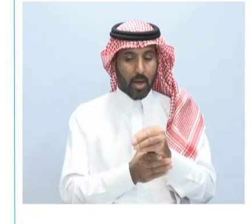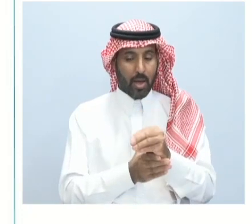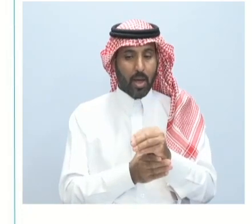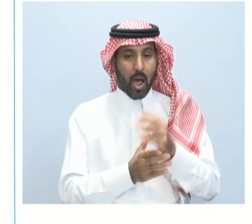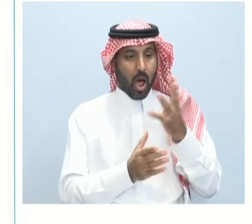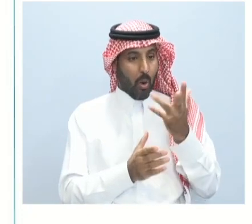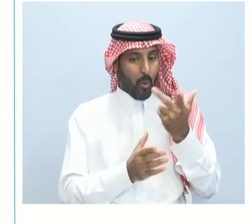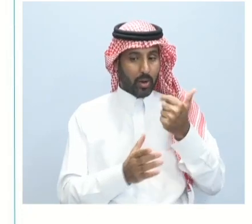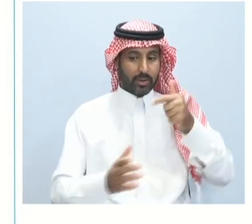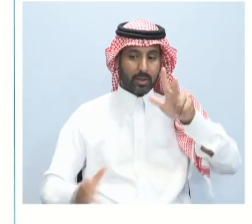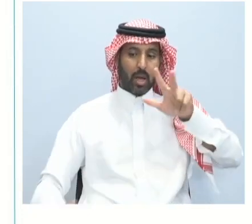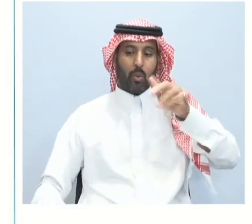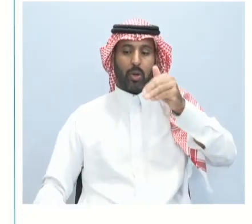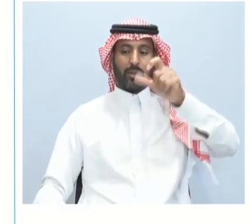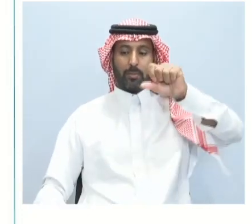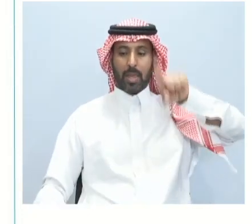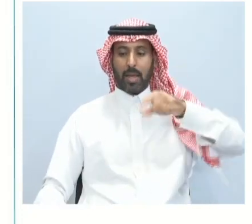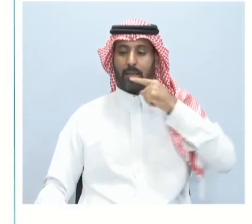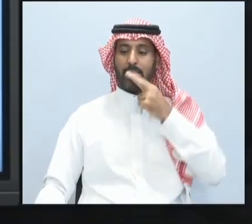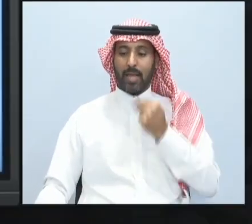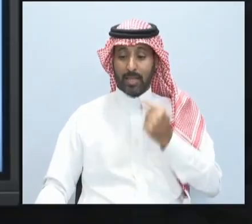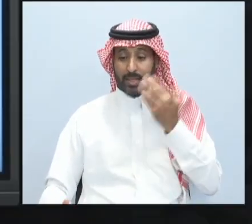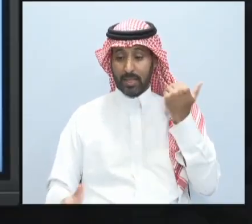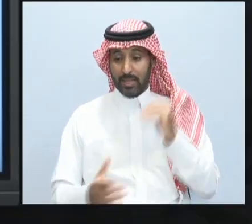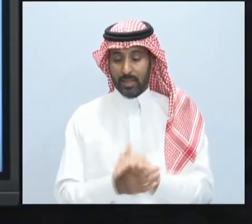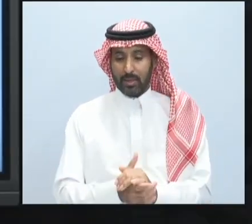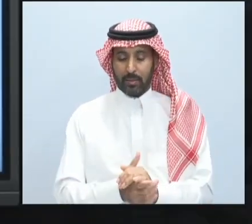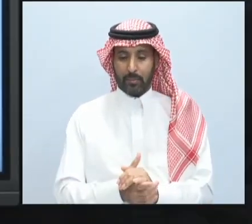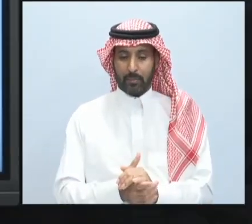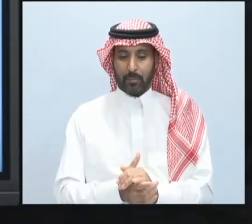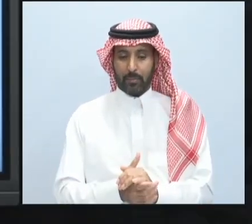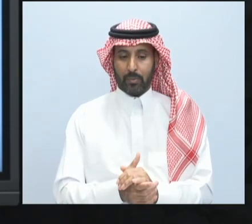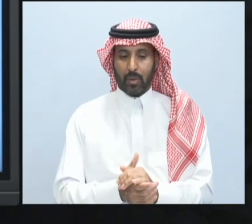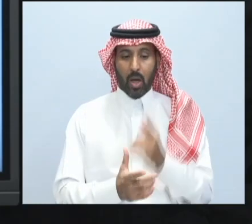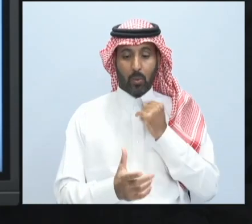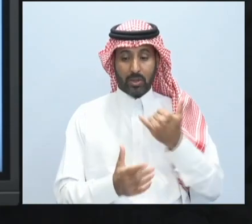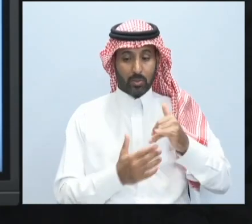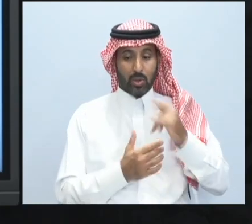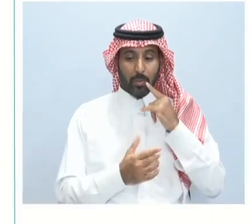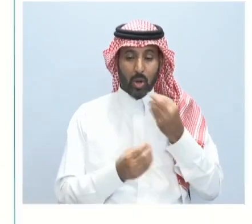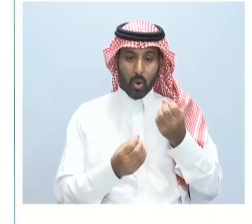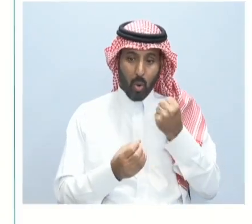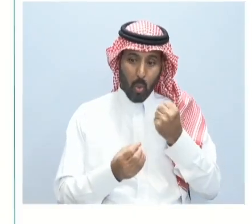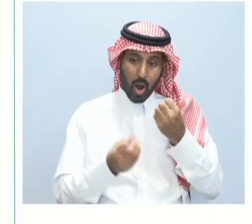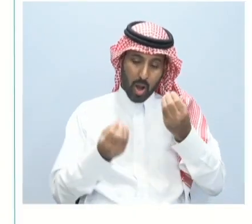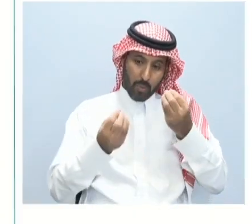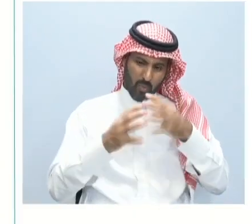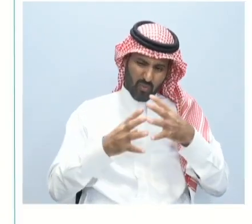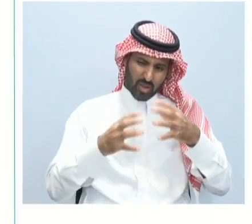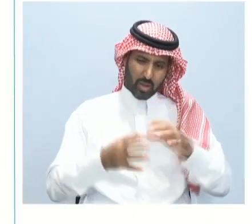خوارزميه او استخدمنا من خوارزميات التحسين التي استخدمناها خوارزميه اسلوب القوى المفرطه